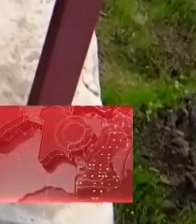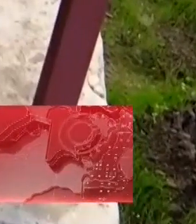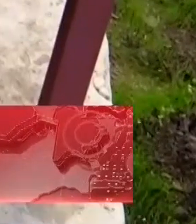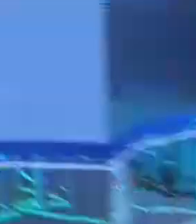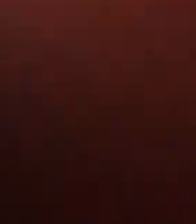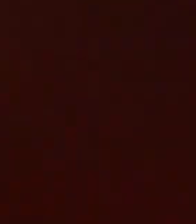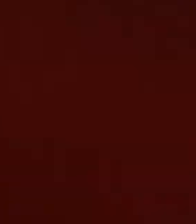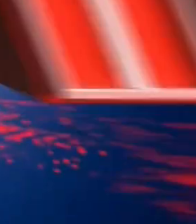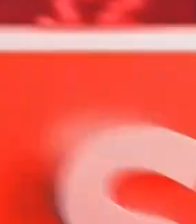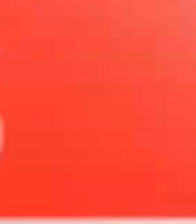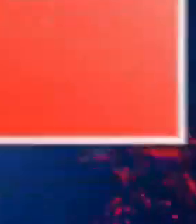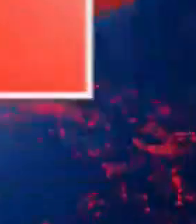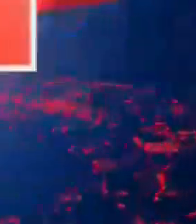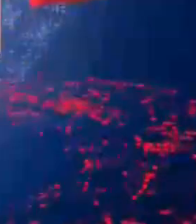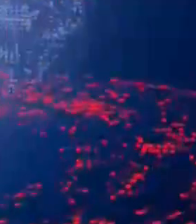проблемах жильцов?